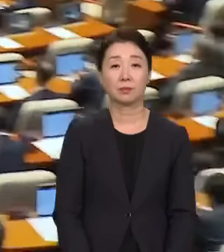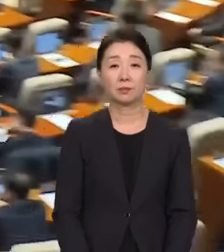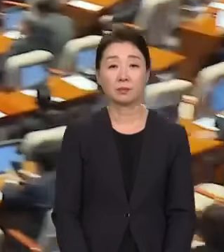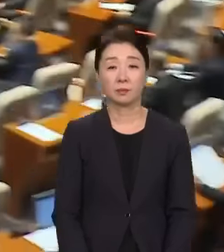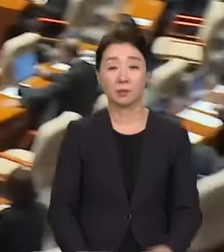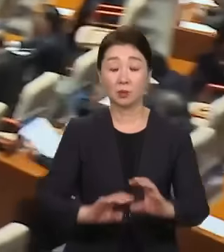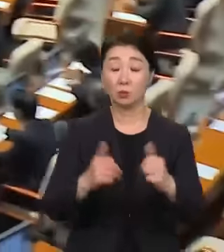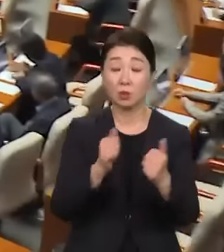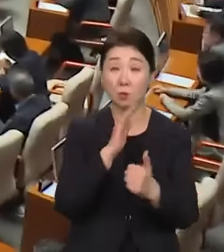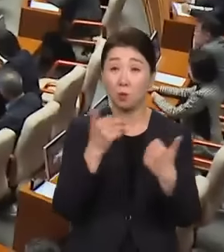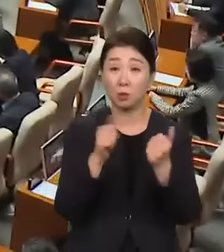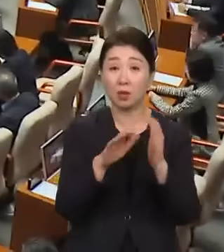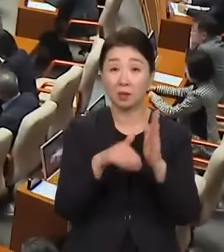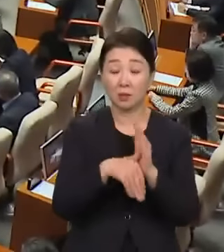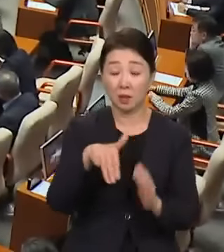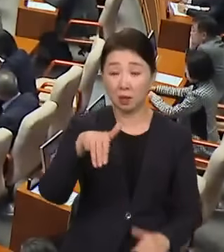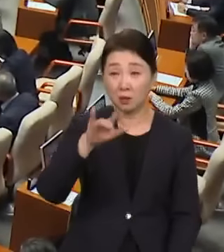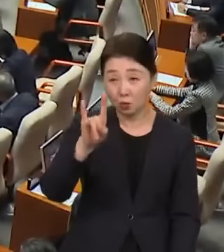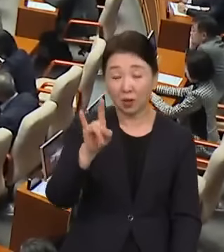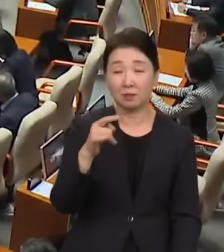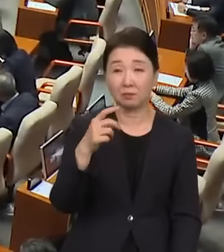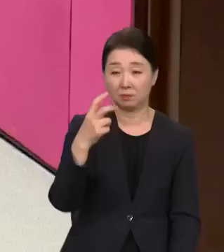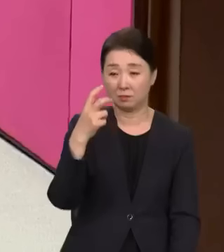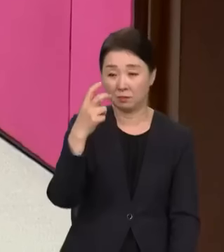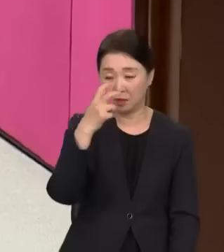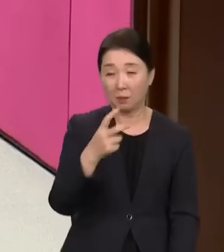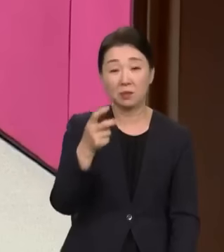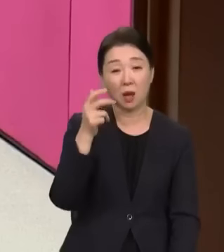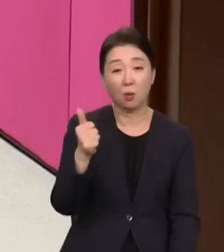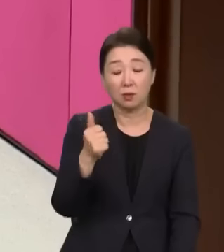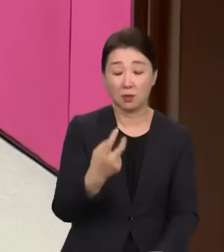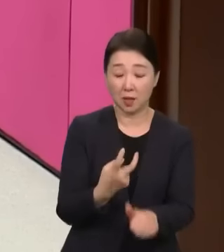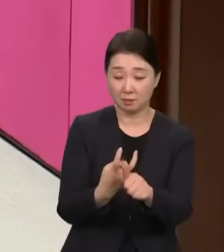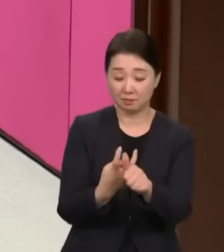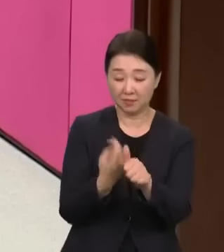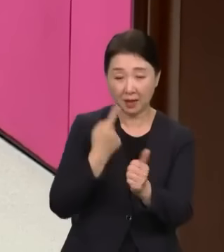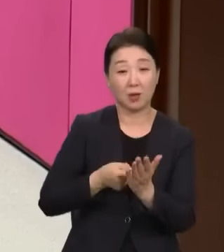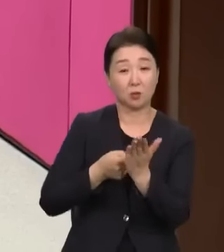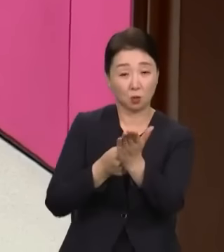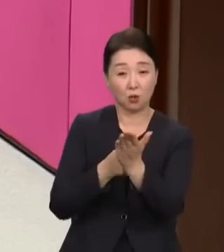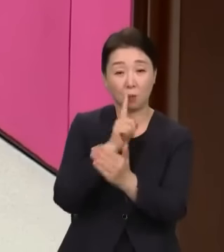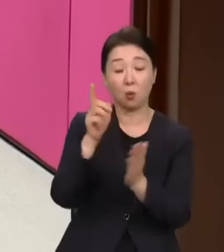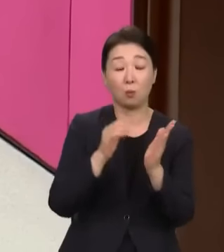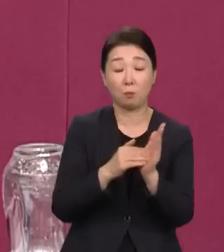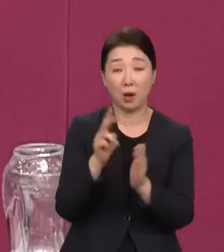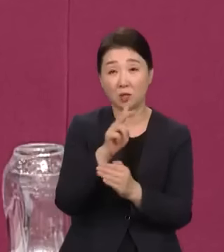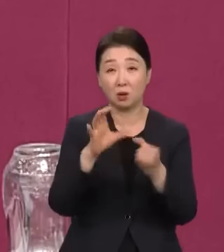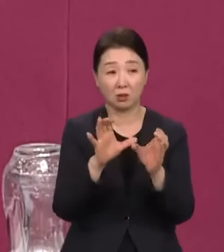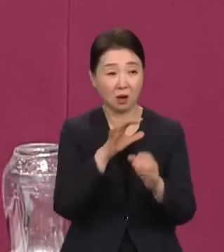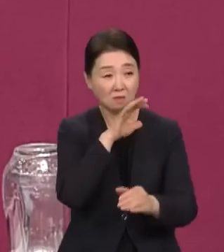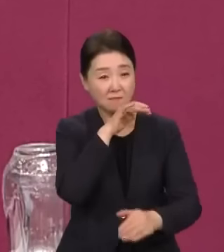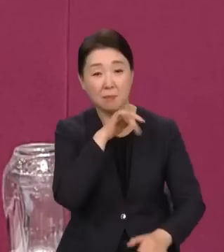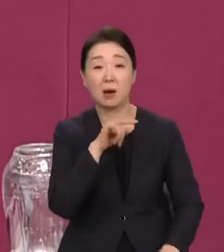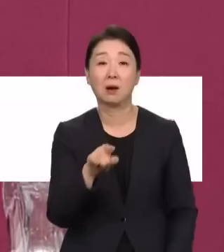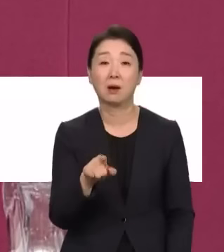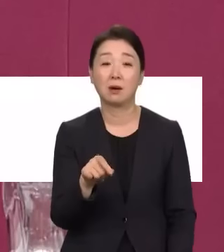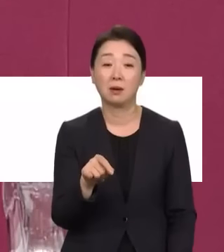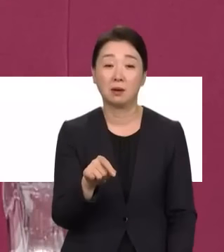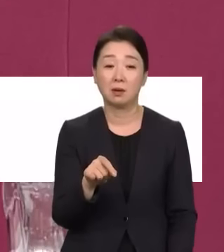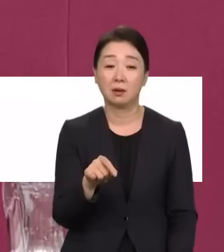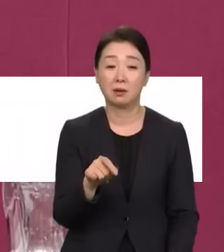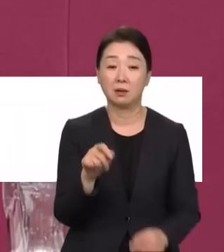국회 본회의에 최재해 감사원장에 대한 탄핵 소추안이 보고되자 여당 의원들은 반발했습니다. 이성윤 의원